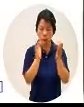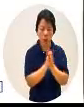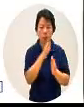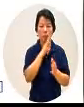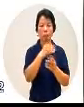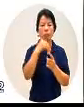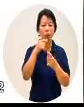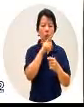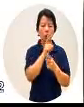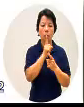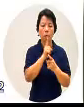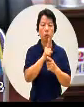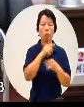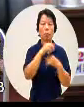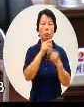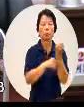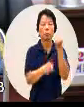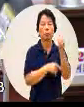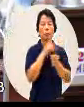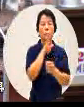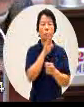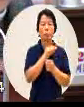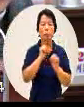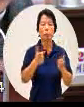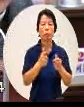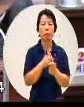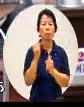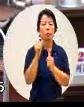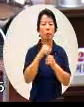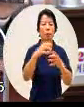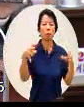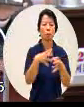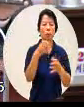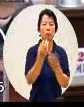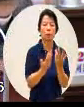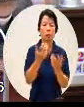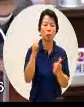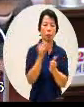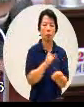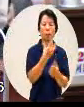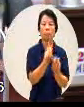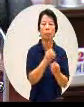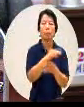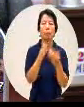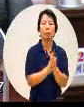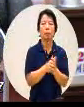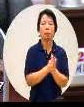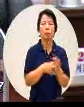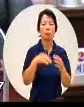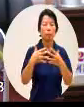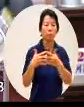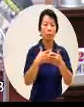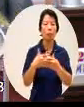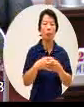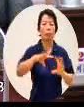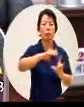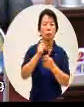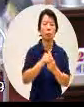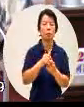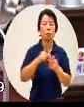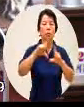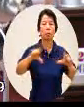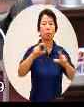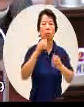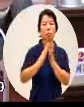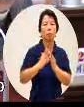的理論主要用他理論的人呢是美國二次世界大政那時候的總統羅斯福